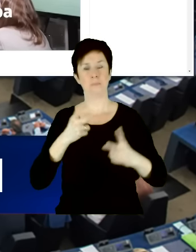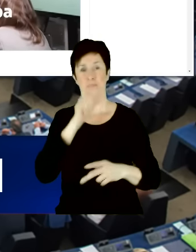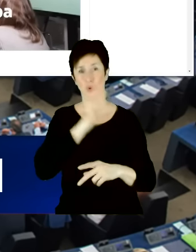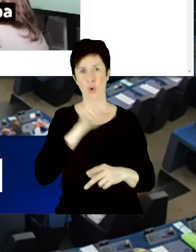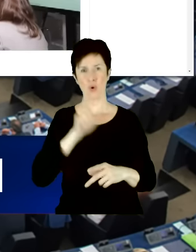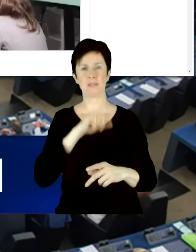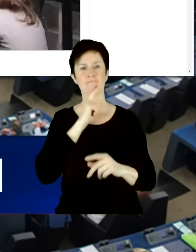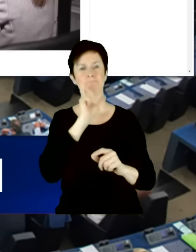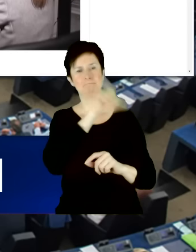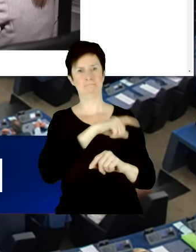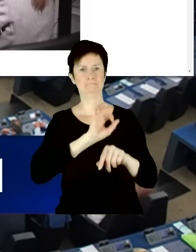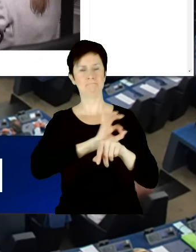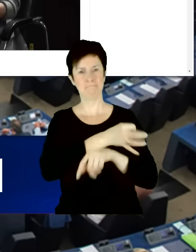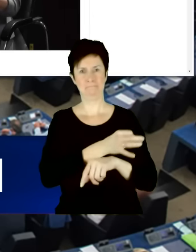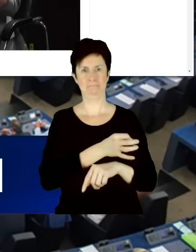ja,